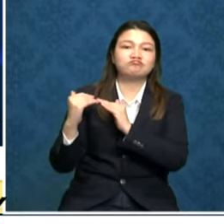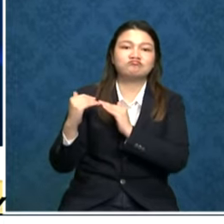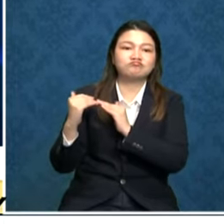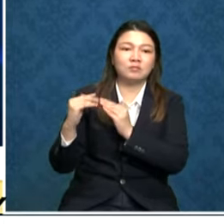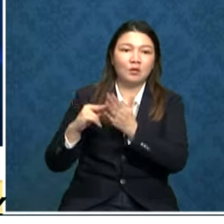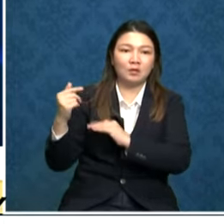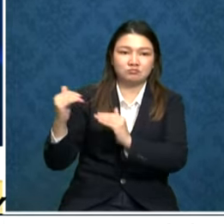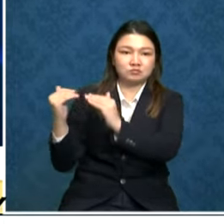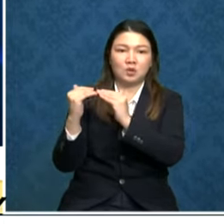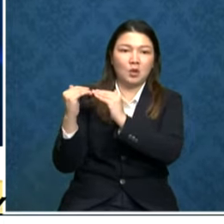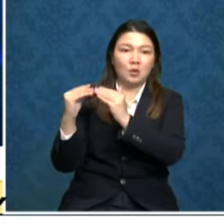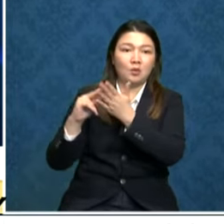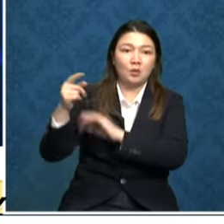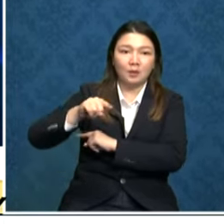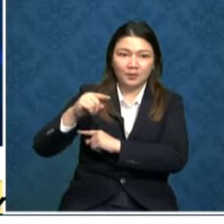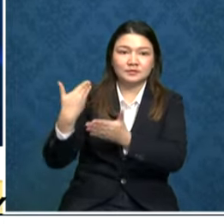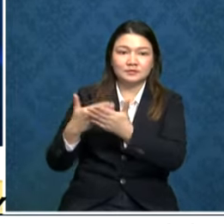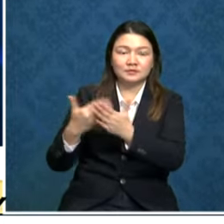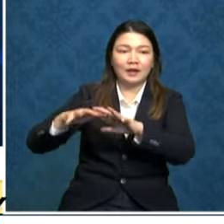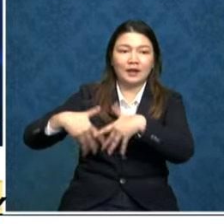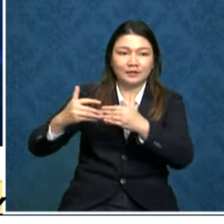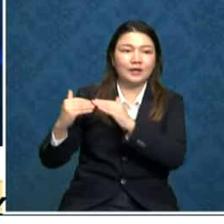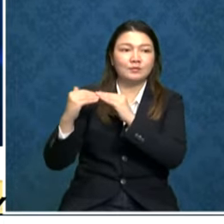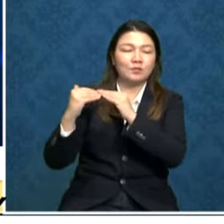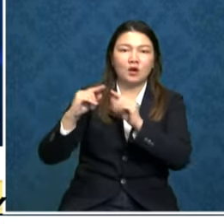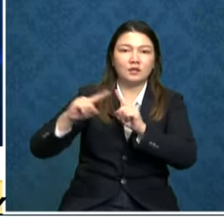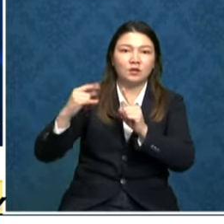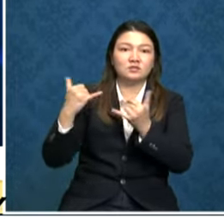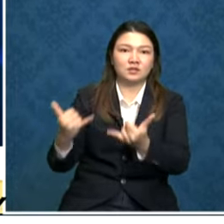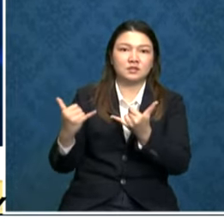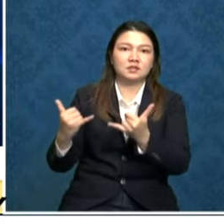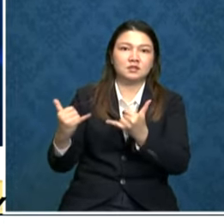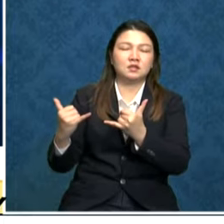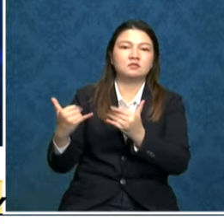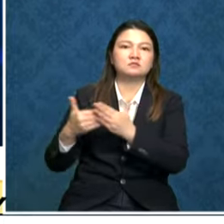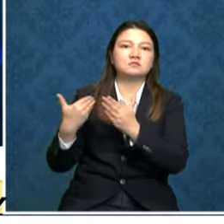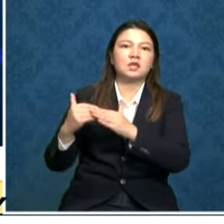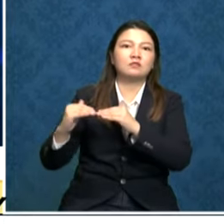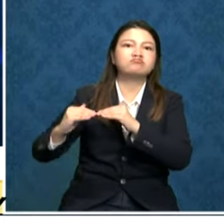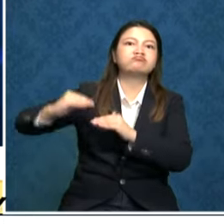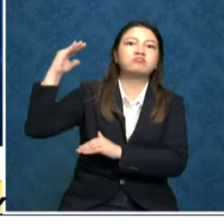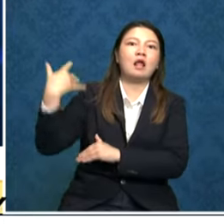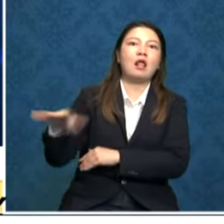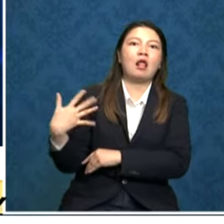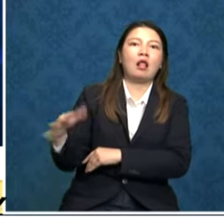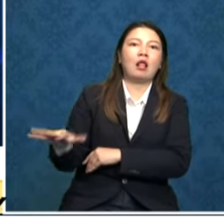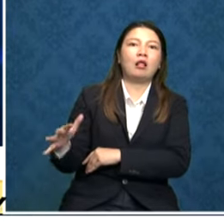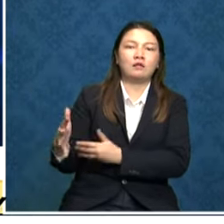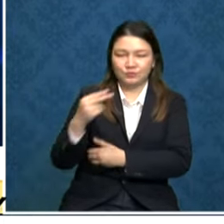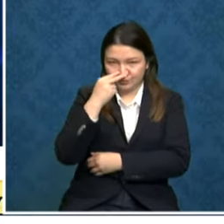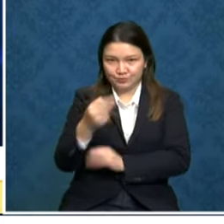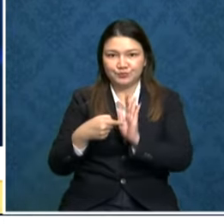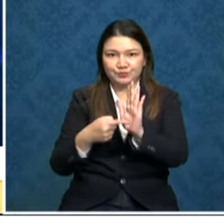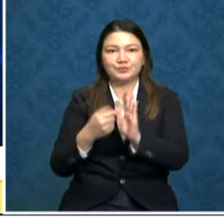ประเทศที่เอ่อมีรายได้ปานกลางนะครับซึ่งทุกวันนี้เขาหลุดออกจากกับดักรายได้ปานกลางสำเร็จนะครับลองดูสไลด์หน้าถัดไปนะ